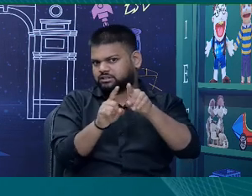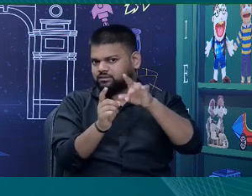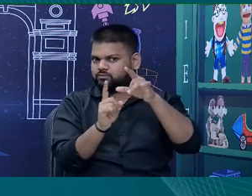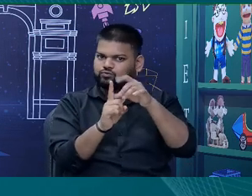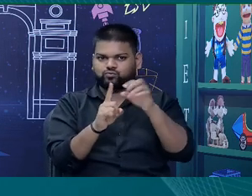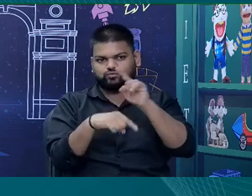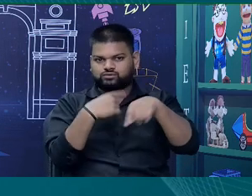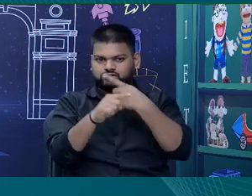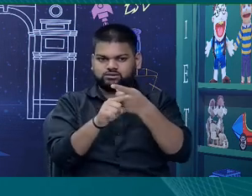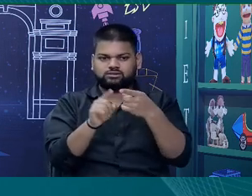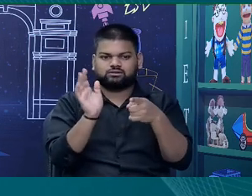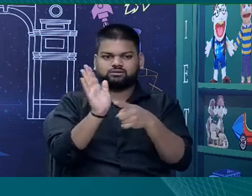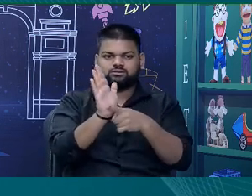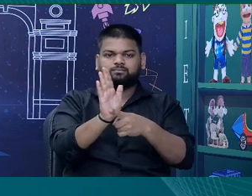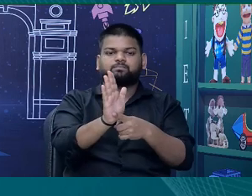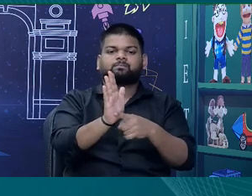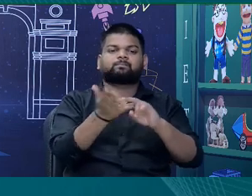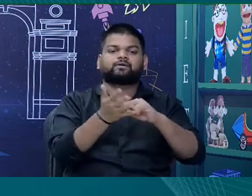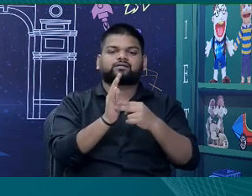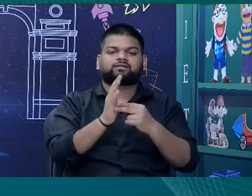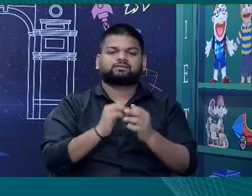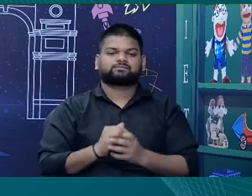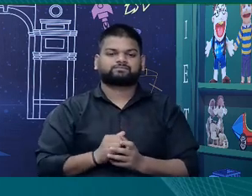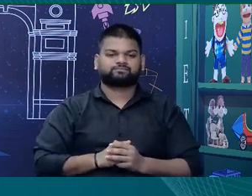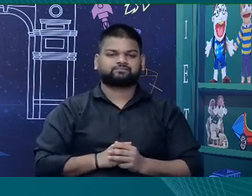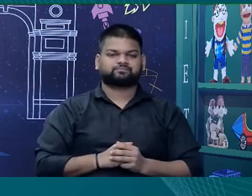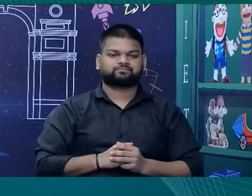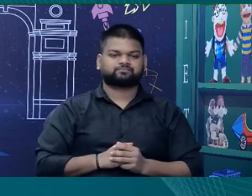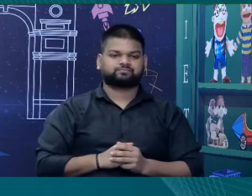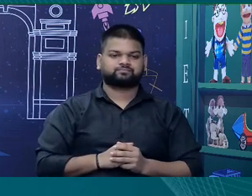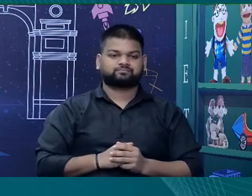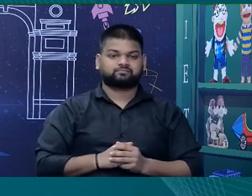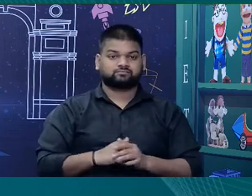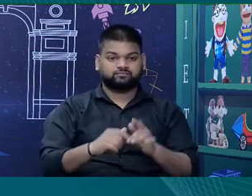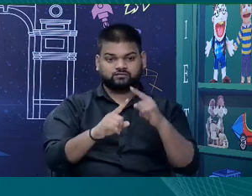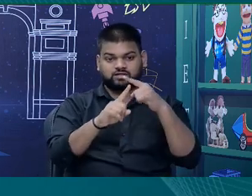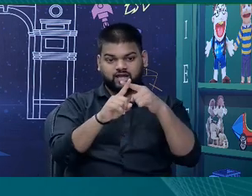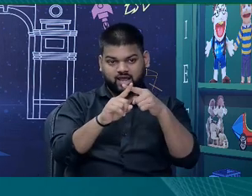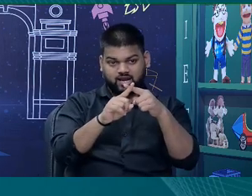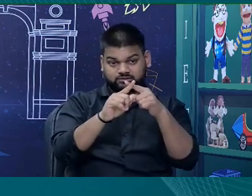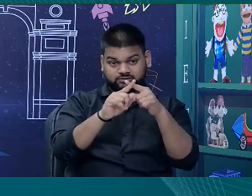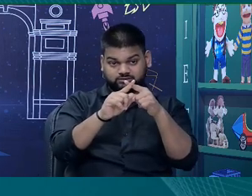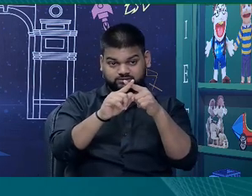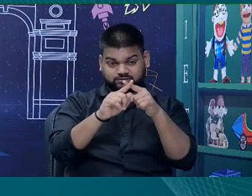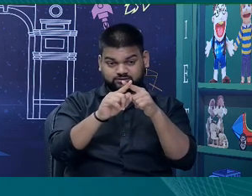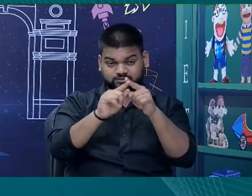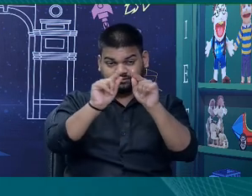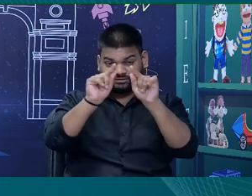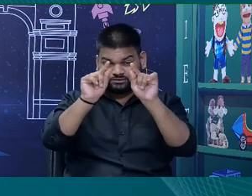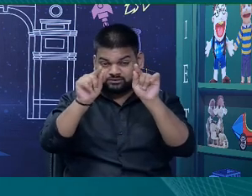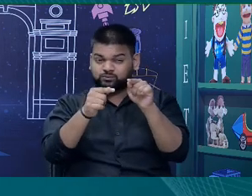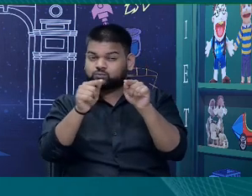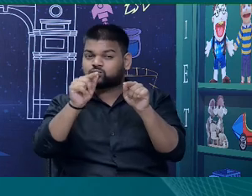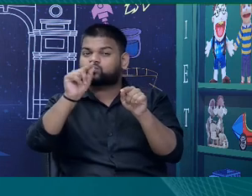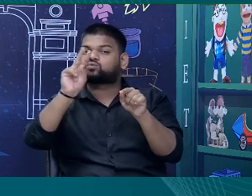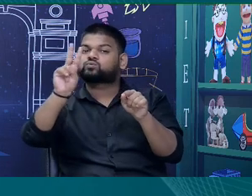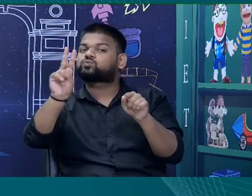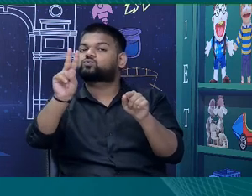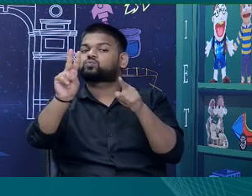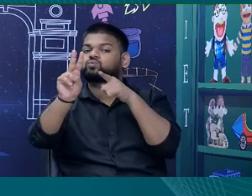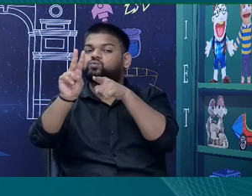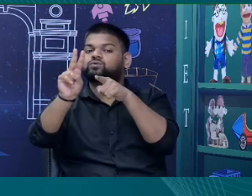हैं नेक्स्ट हम देखते हैं जो हमने लिखा है x² तो यह टेलर फ्रेम पे x² लिखा हुआ है एक्स लिखा है